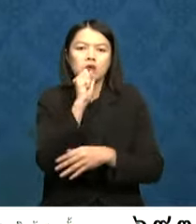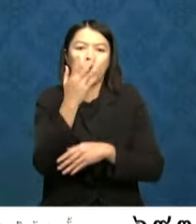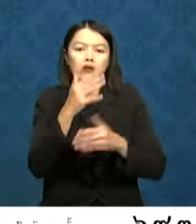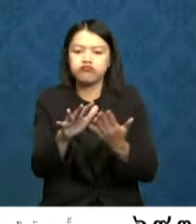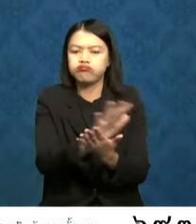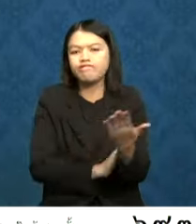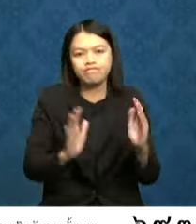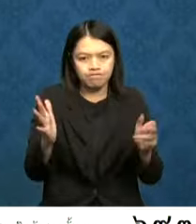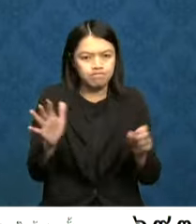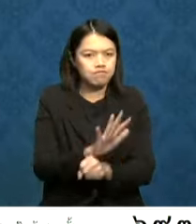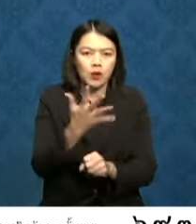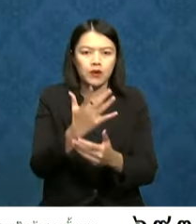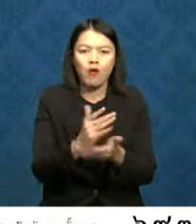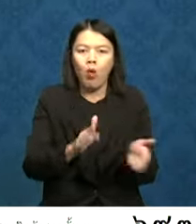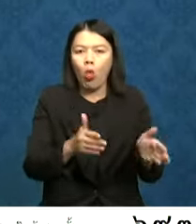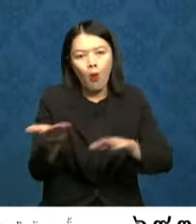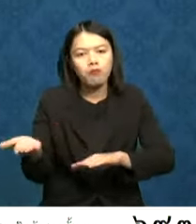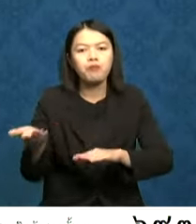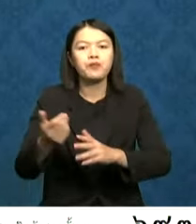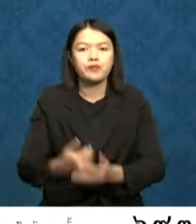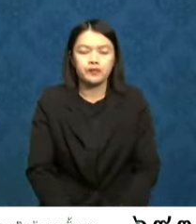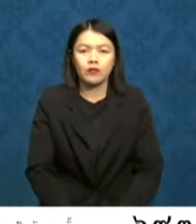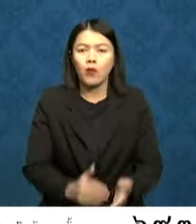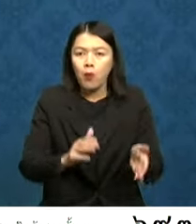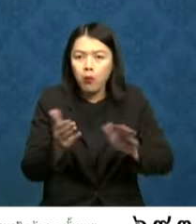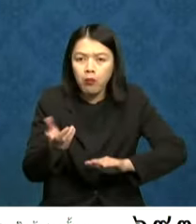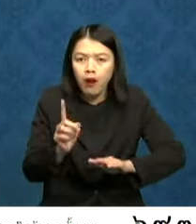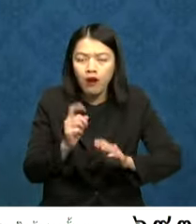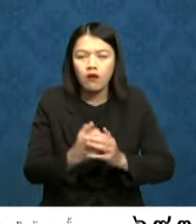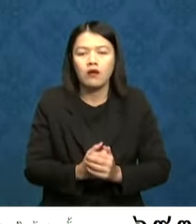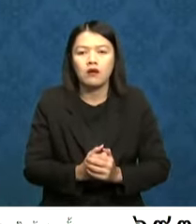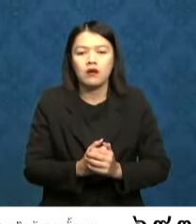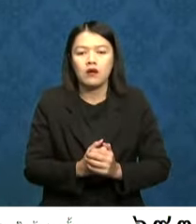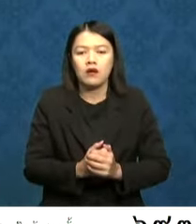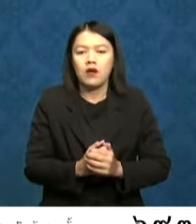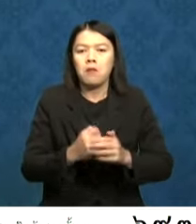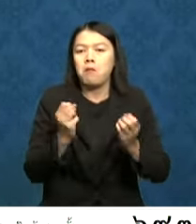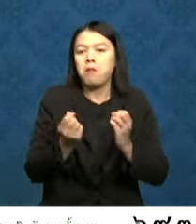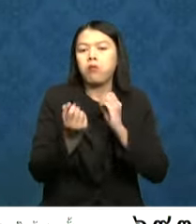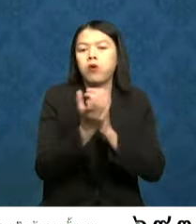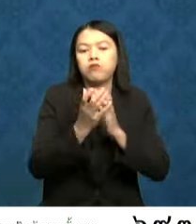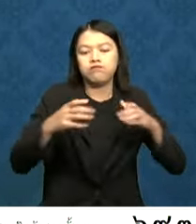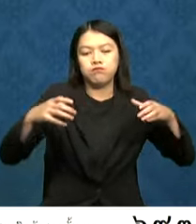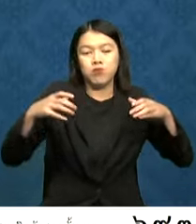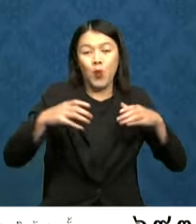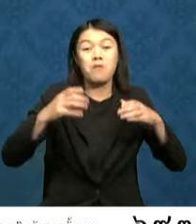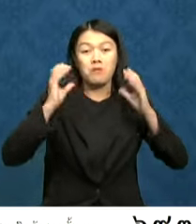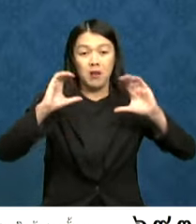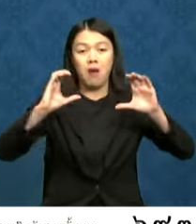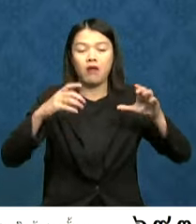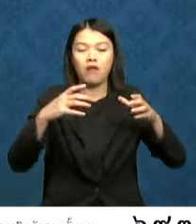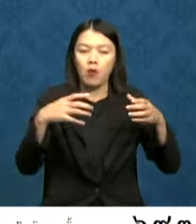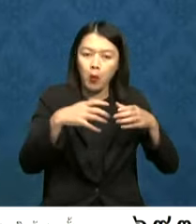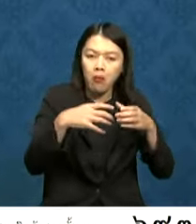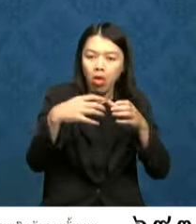ทั่วถึงมีแต่ความล้มเหลวครับความล้มเหลวนี้เป็นผลมาจากการจัดตั้งรัฐบาลผสมพันธุ์ข้ามขั้ว